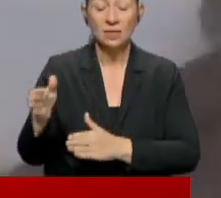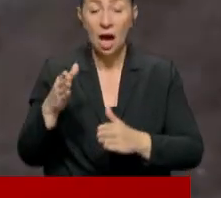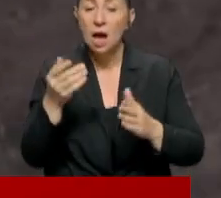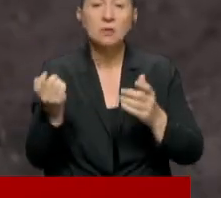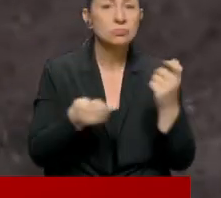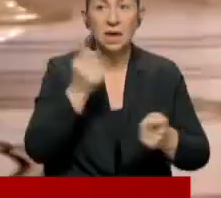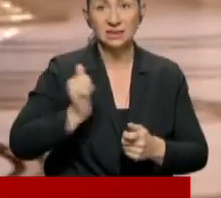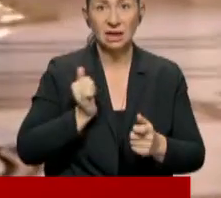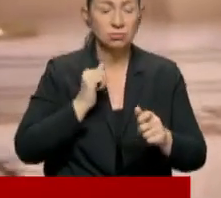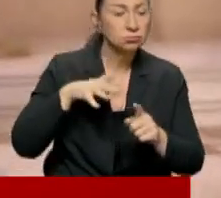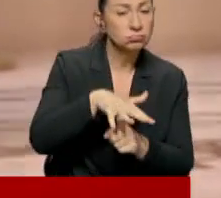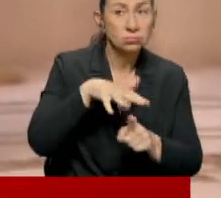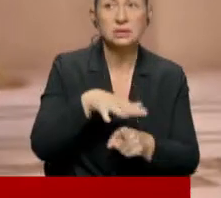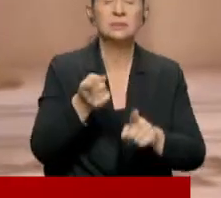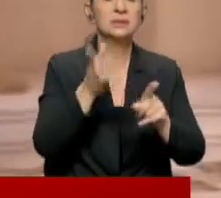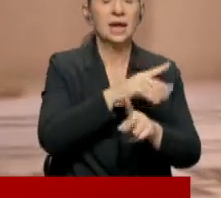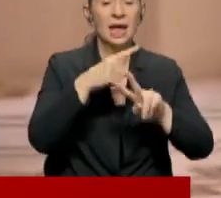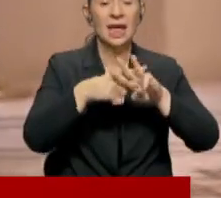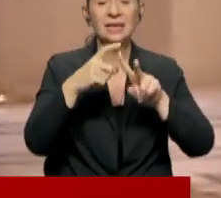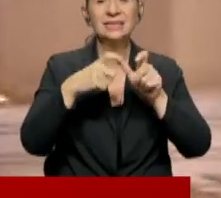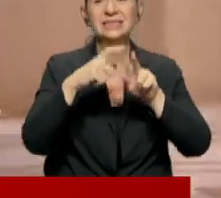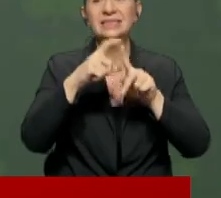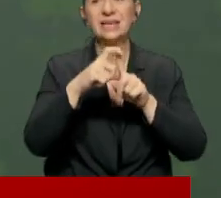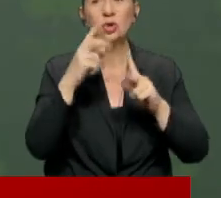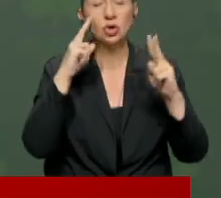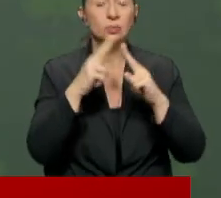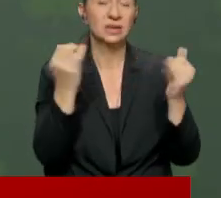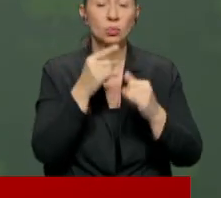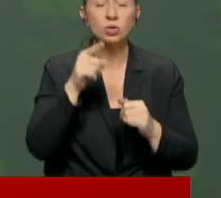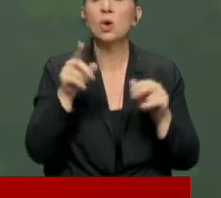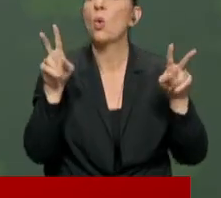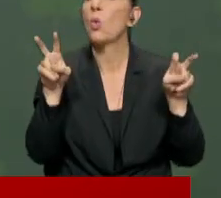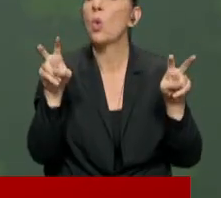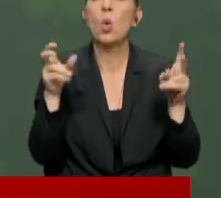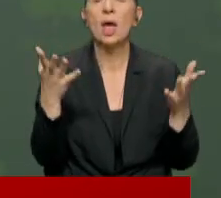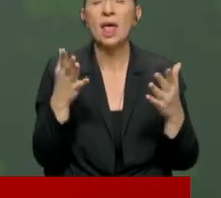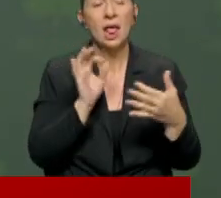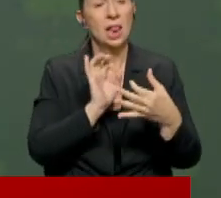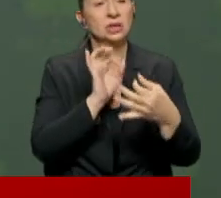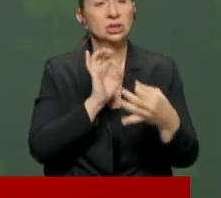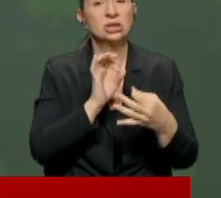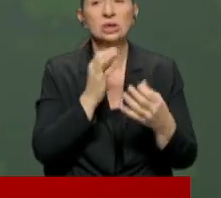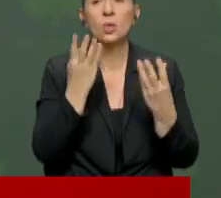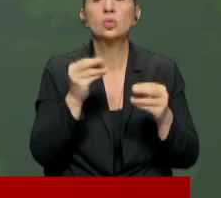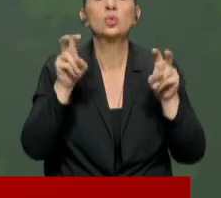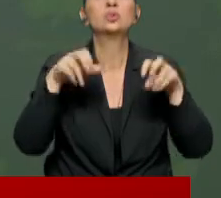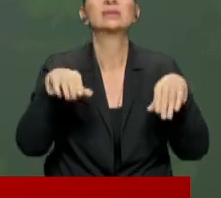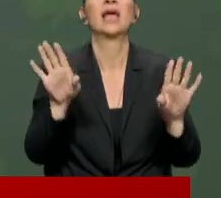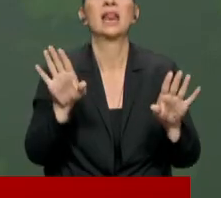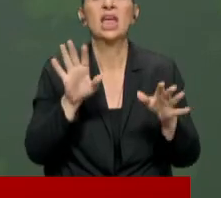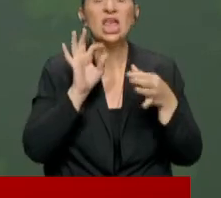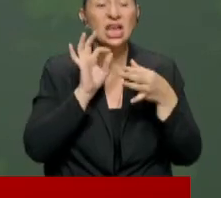harekatı söylemleri Diğer yanda esad'da görüşme tartışması buradaki mesele neden ilişki kurmak tevessül ediyorsun konusu değildir